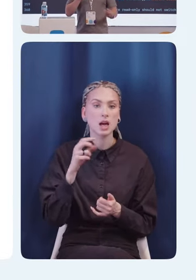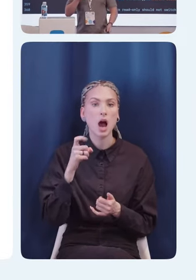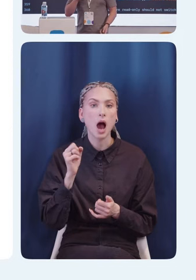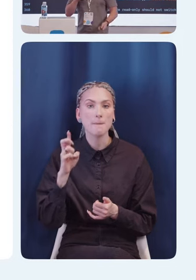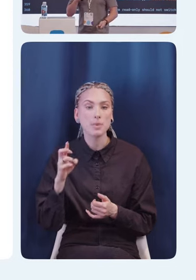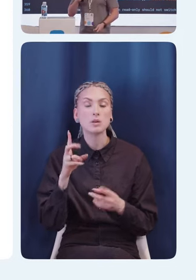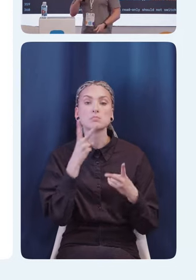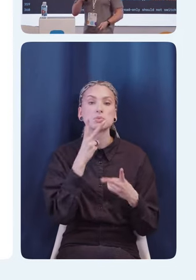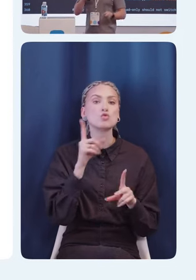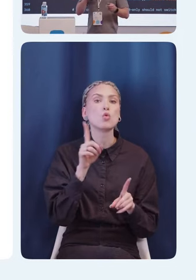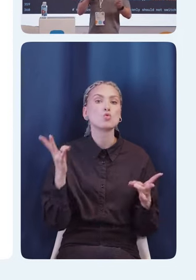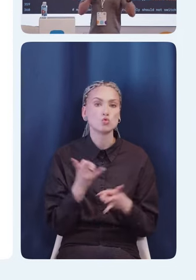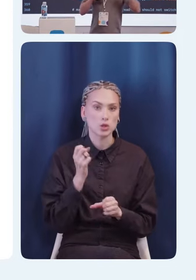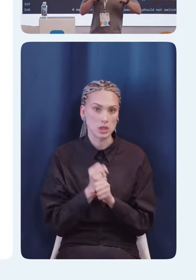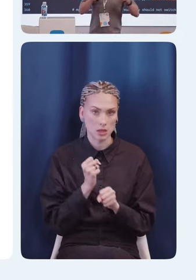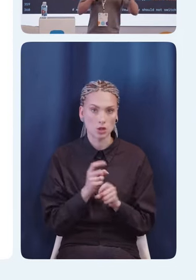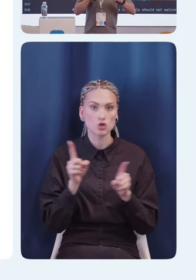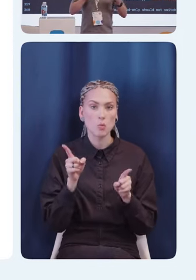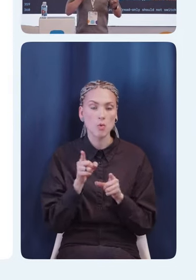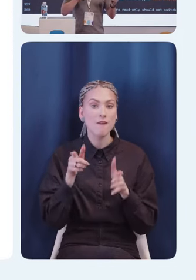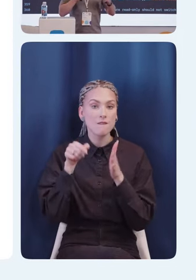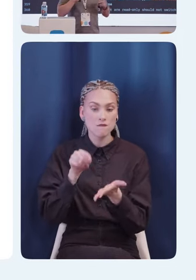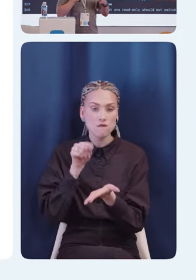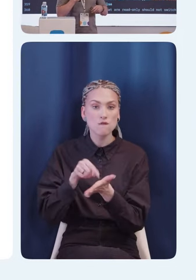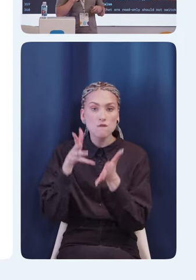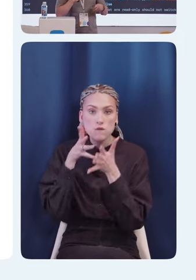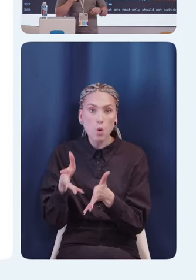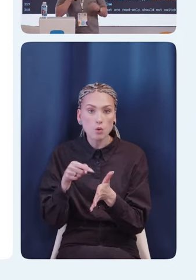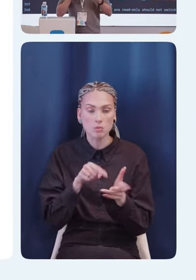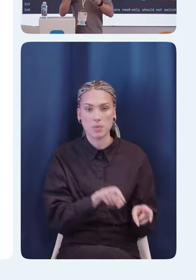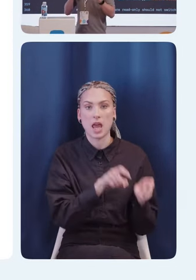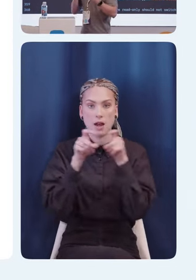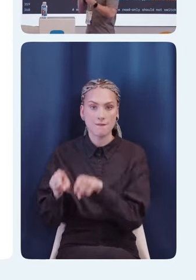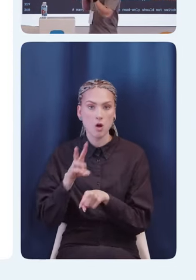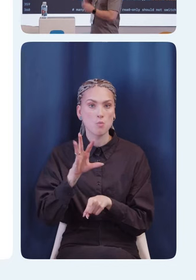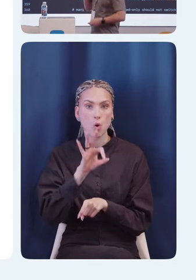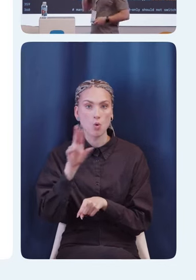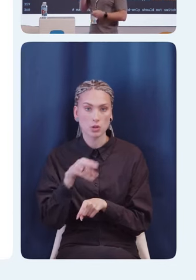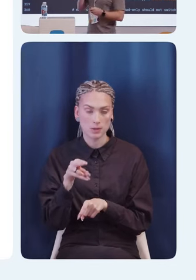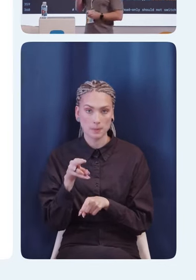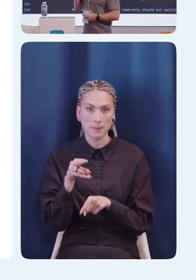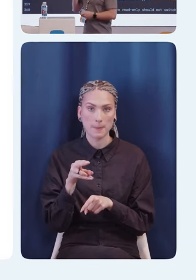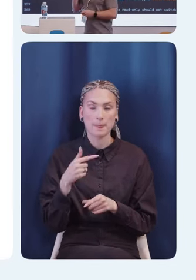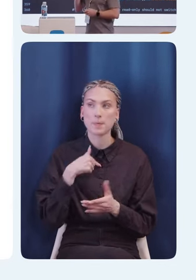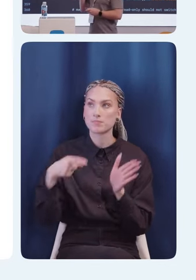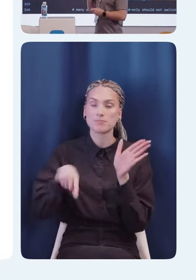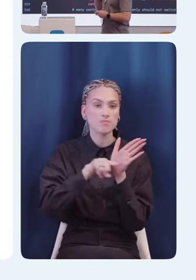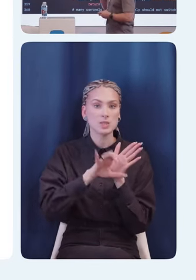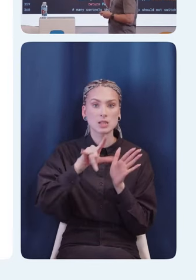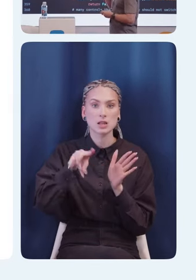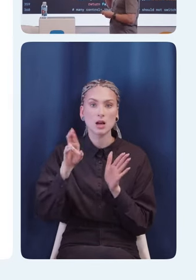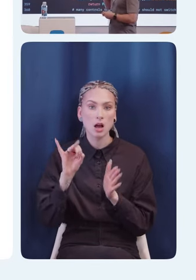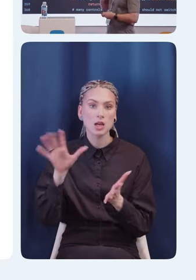нужно сделать для того, чтобы фокус на элемент переводил его в фокус-мод. Вот я приложил ссылочку и